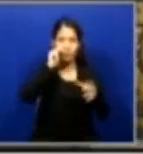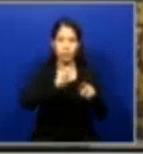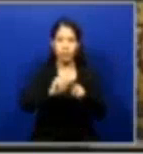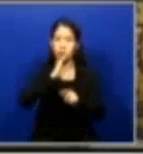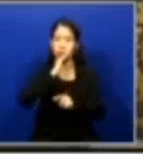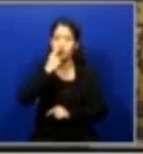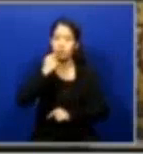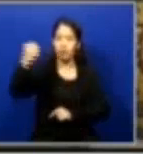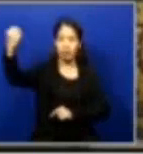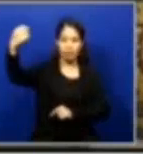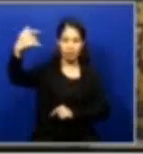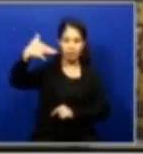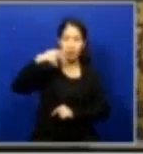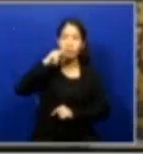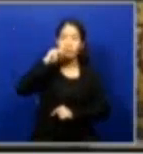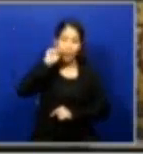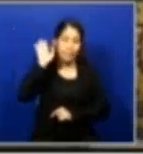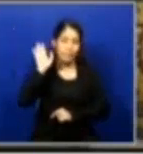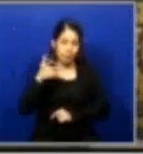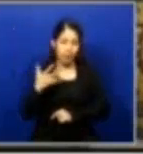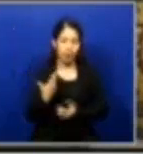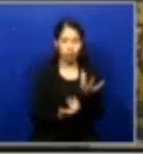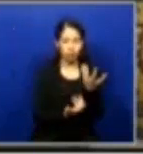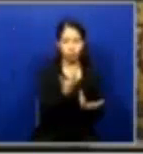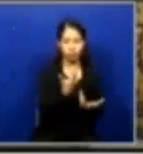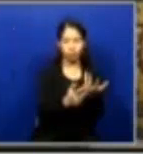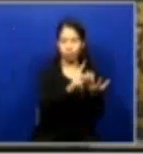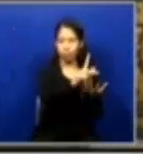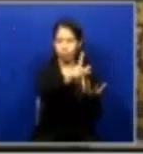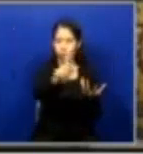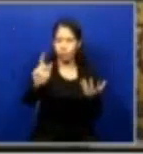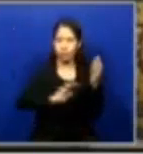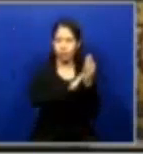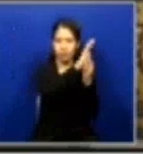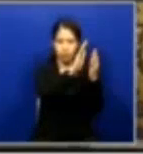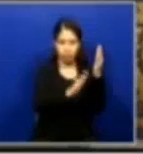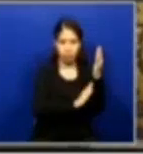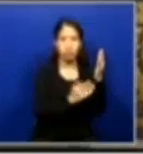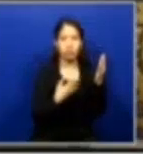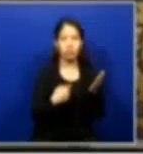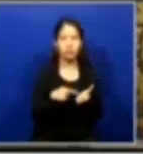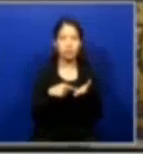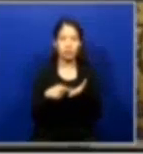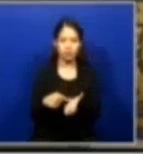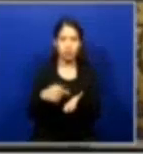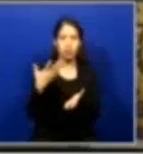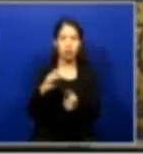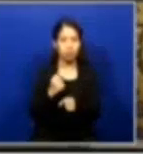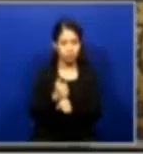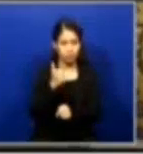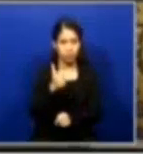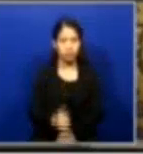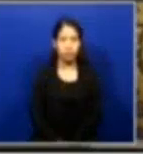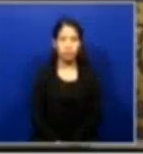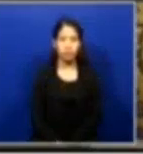น้ำไหลพืชเขียวทั่วประเทศนี่คือสิ่งที่ผมเสนอแล้วก็เป็นไปได้เ